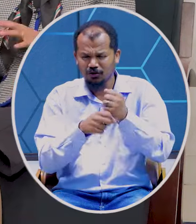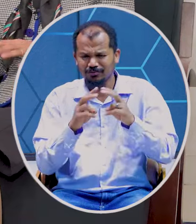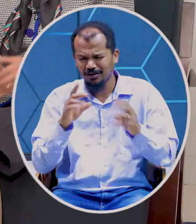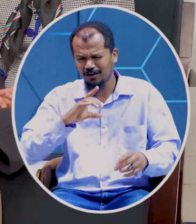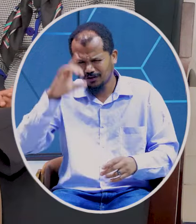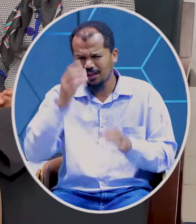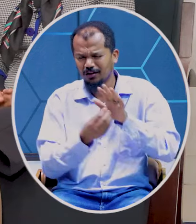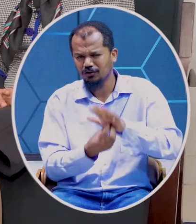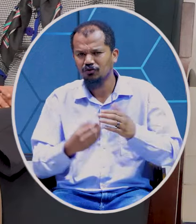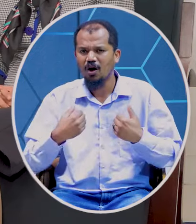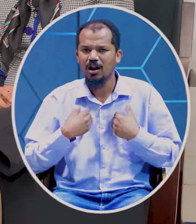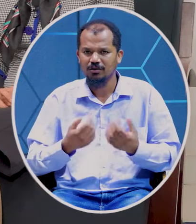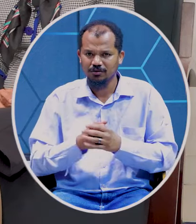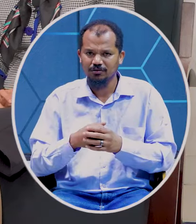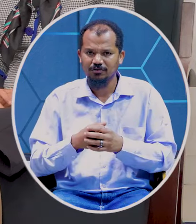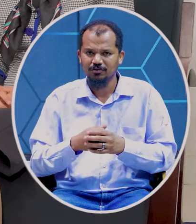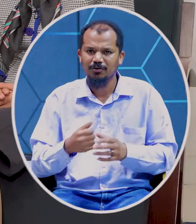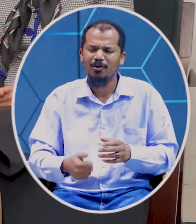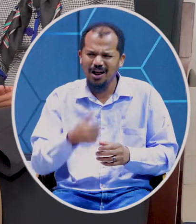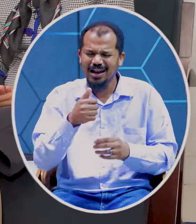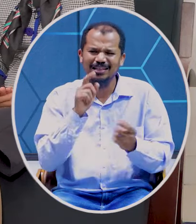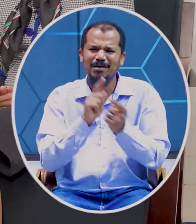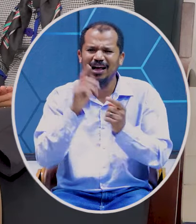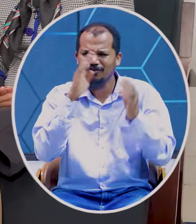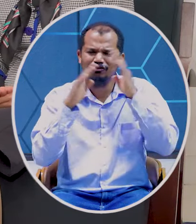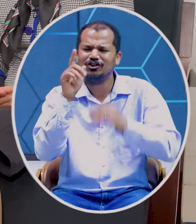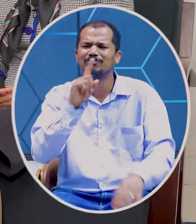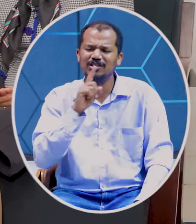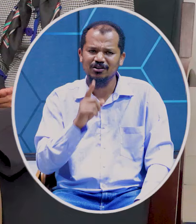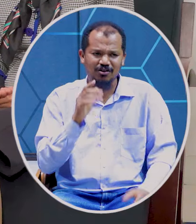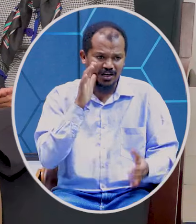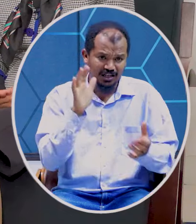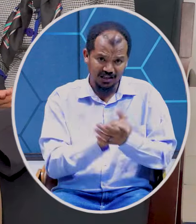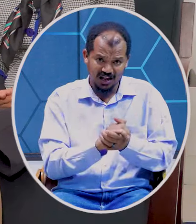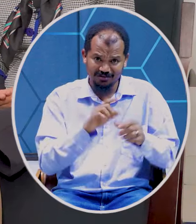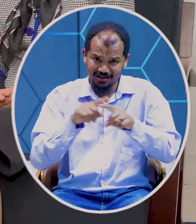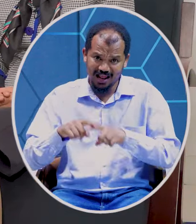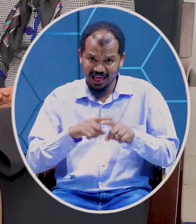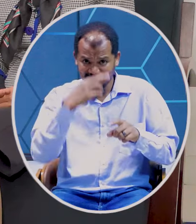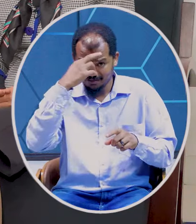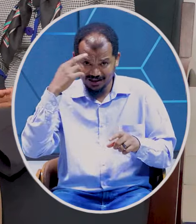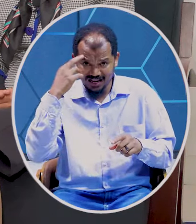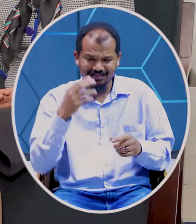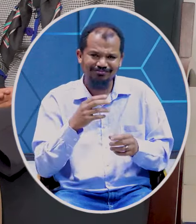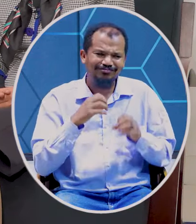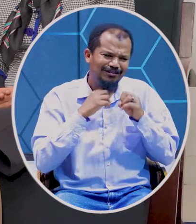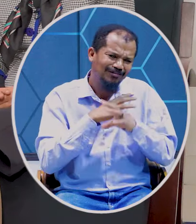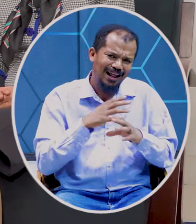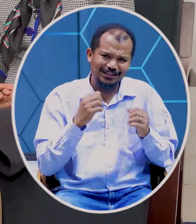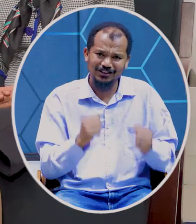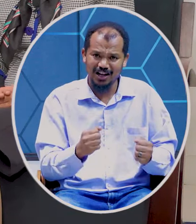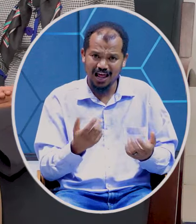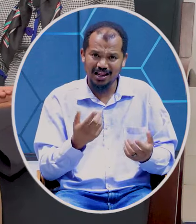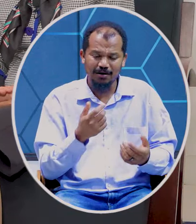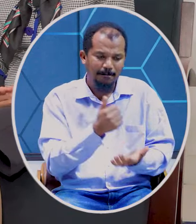ሰፖርቱ ከፍተኛ ተጽዕኖ አለ። ትዳር ላይ በዋናነት የሚገጥመው ችግር ምንድን ነው? አሁን ትዳር በተለያየ ምክንያት ሊሻክር ይችላል፣